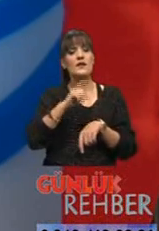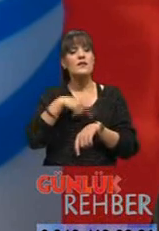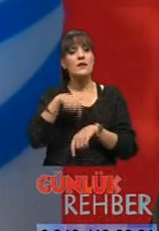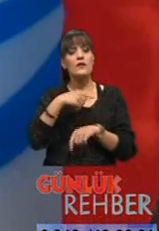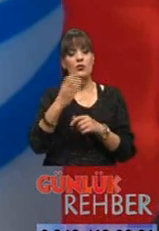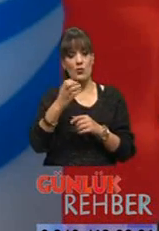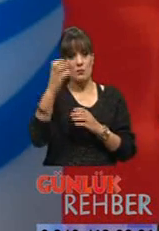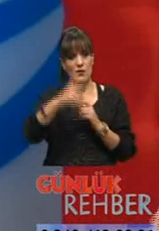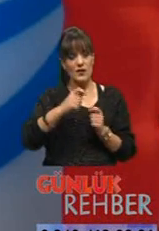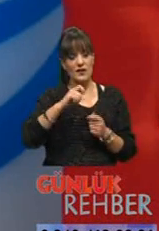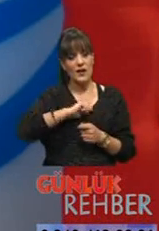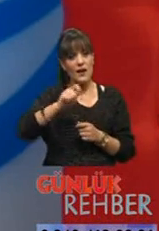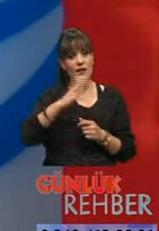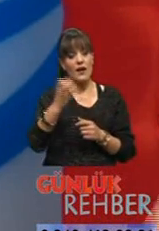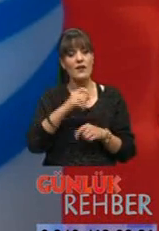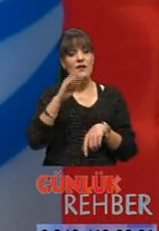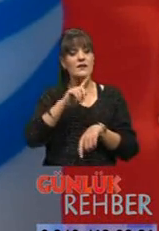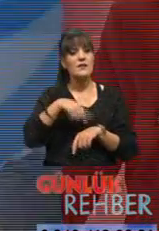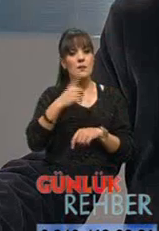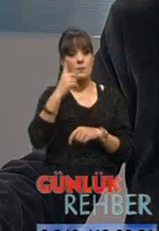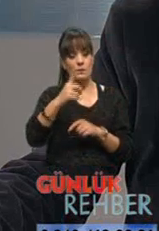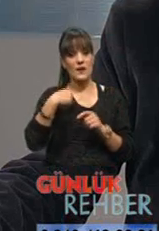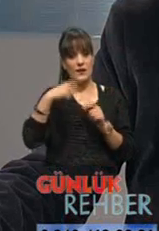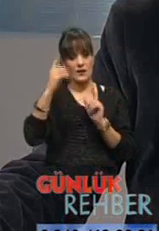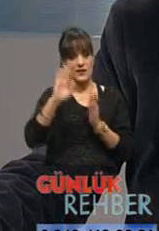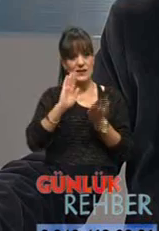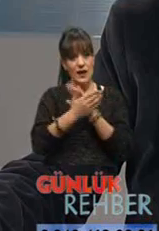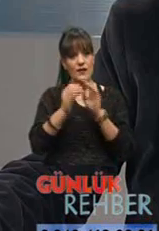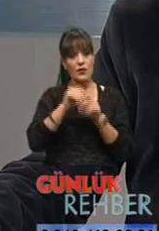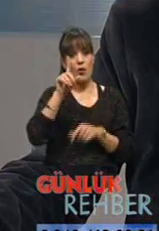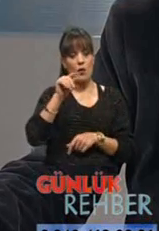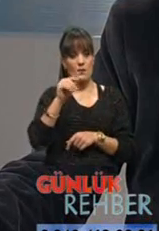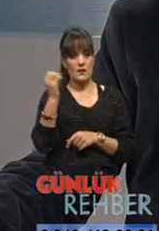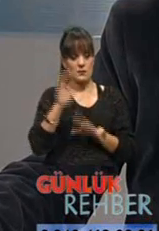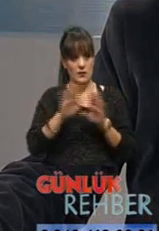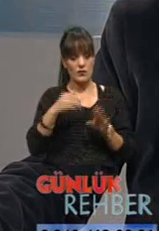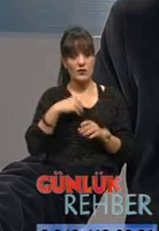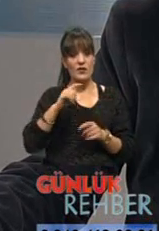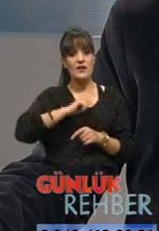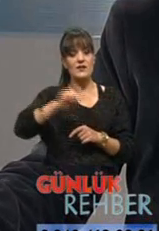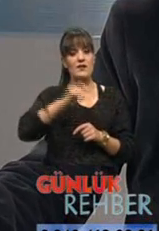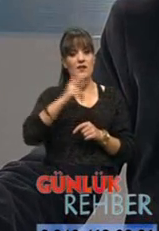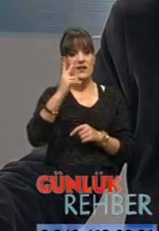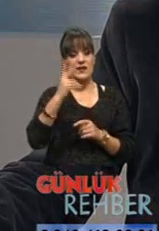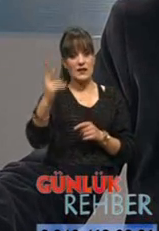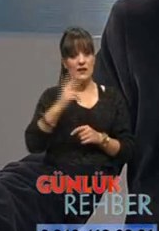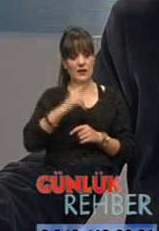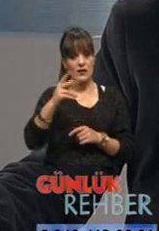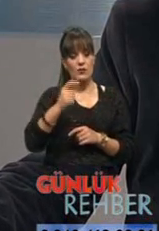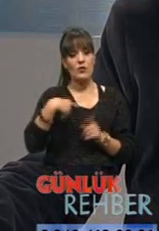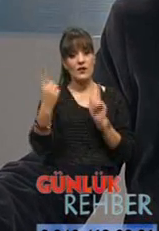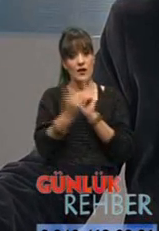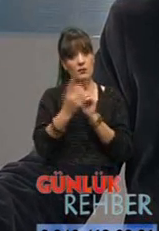Topu şimdi, elimize aldığımız, raketi elimize aldığımız anda. Şimdi bir setimiz 11 sayıda bitiyor. Servisler ikişer ikişer atılıyor. Tabii bu rakiple de